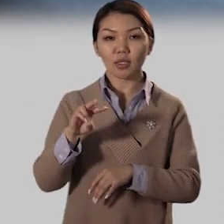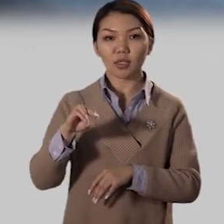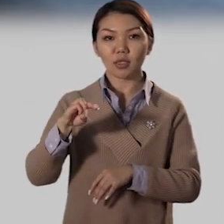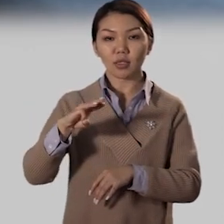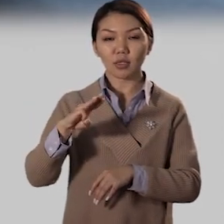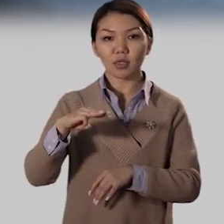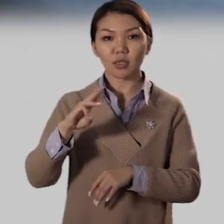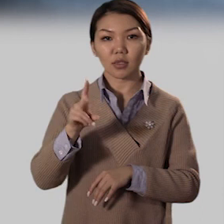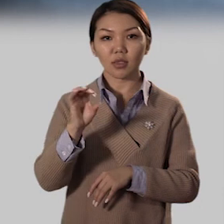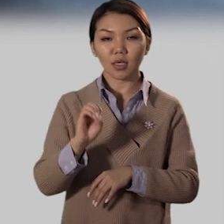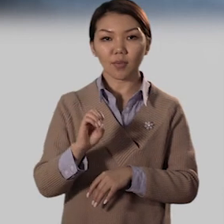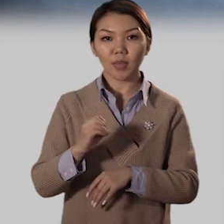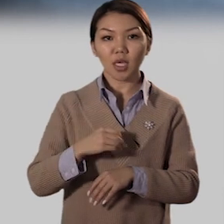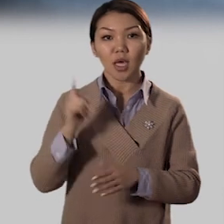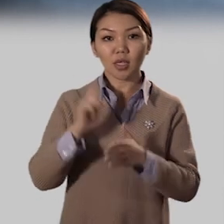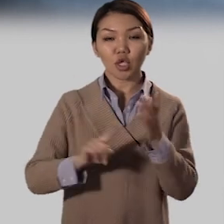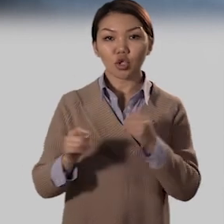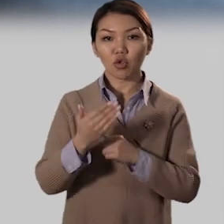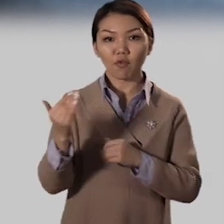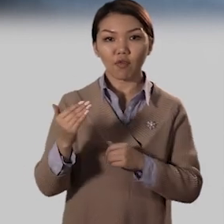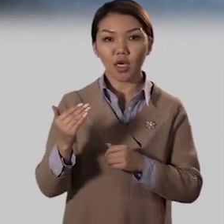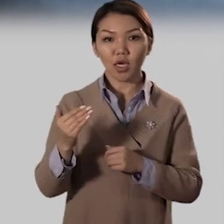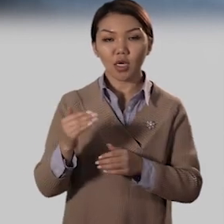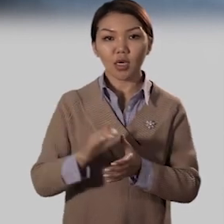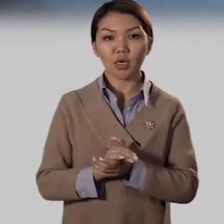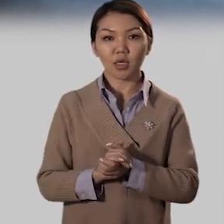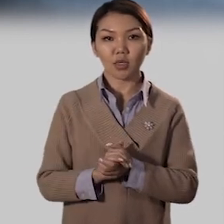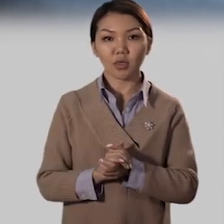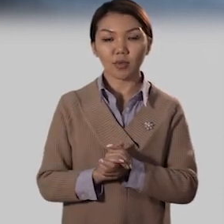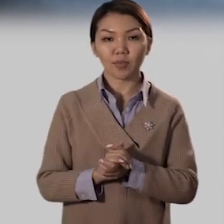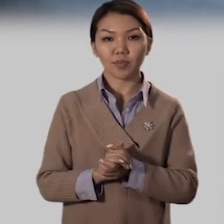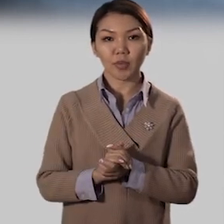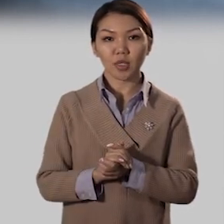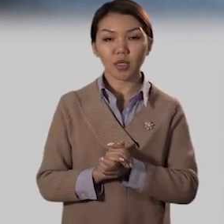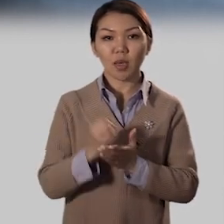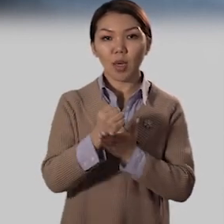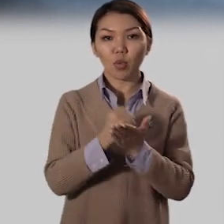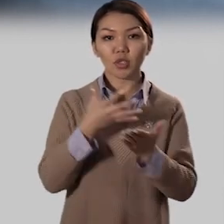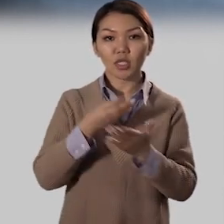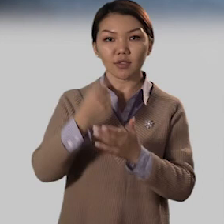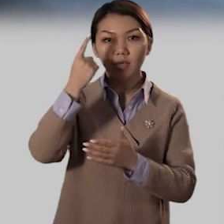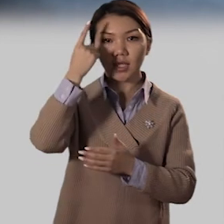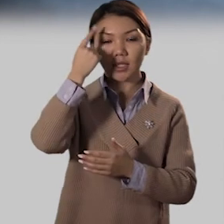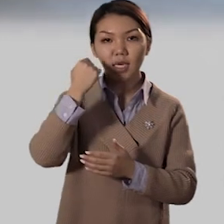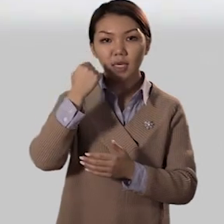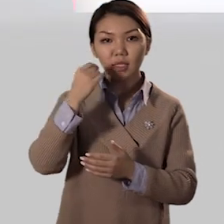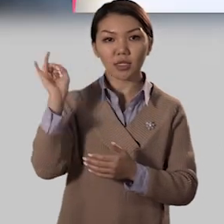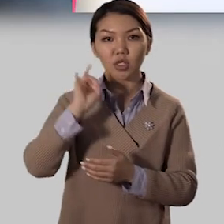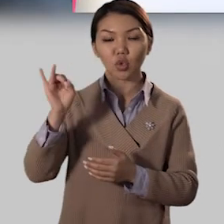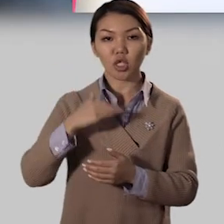этому тексту вы обогатили себя новыми знаниями из истории на и родины